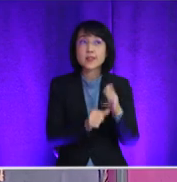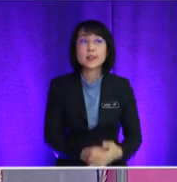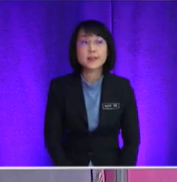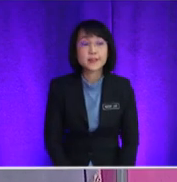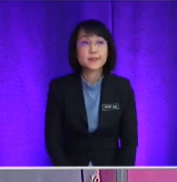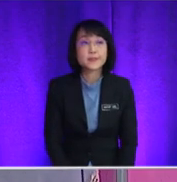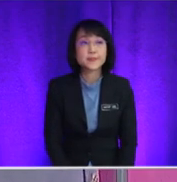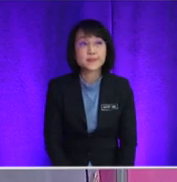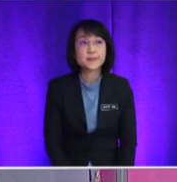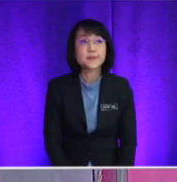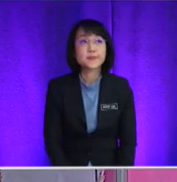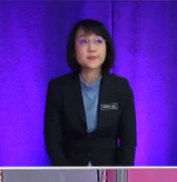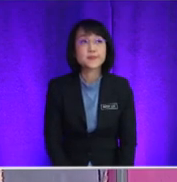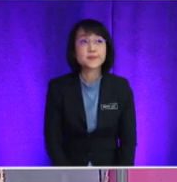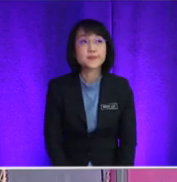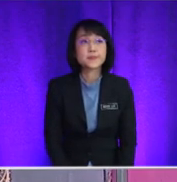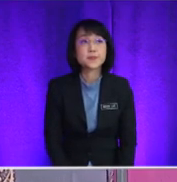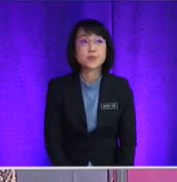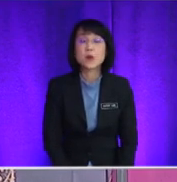disediakan oleh pihak berkuasa